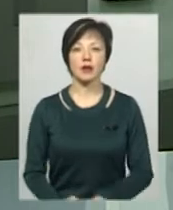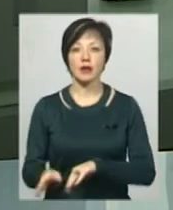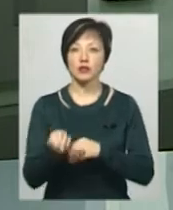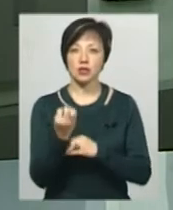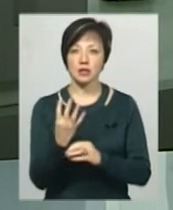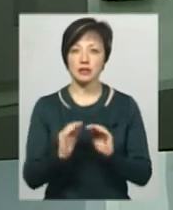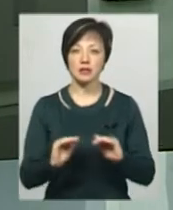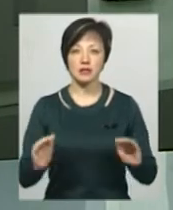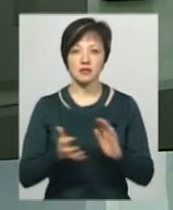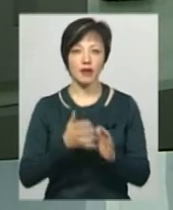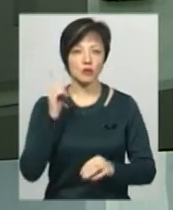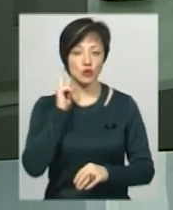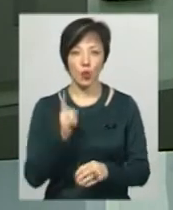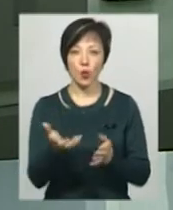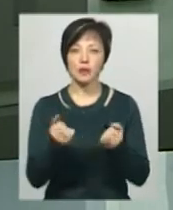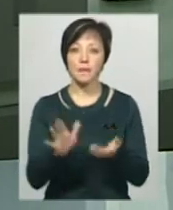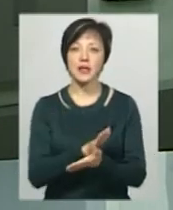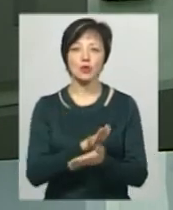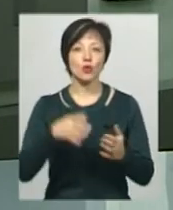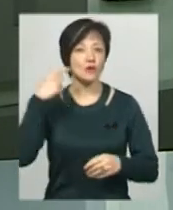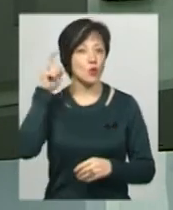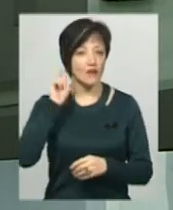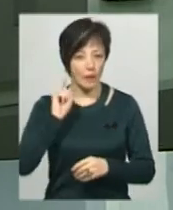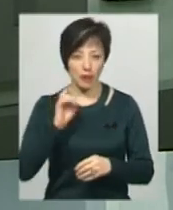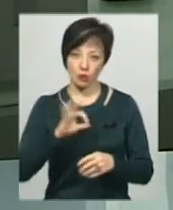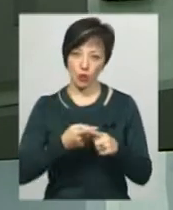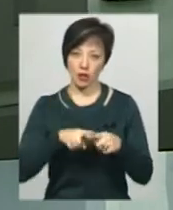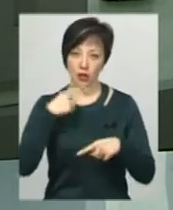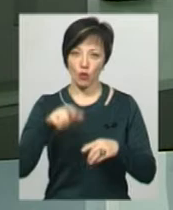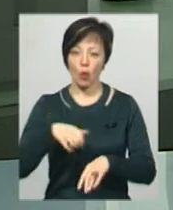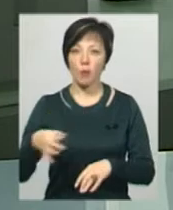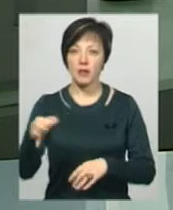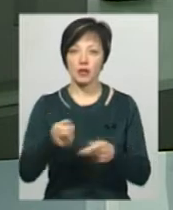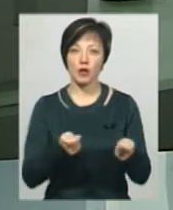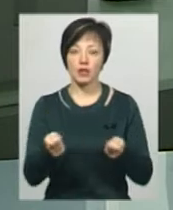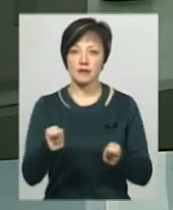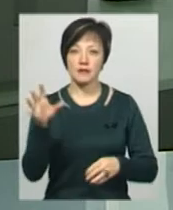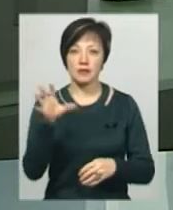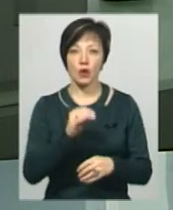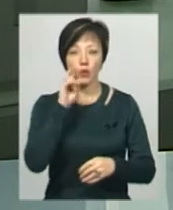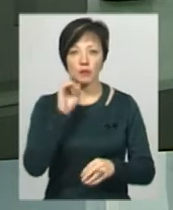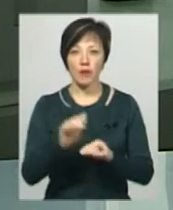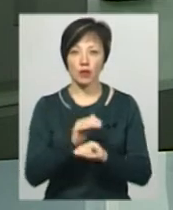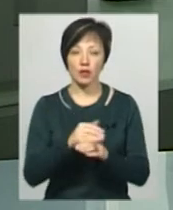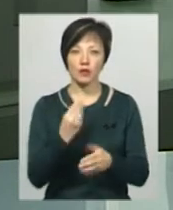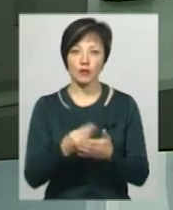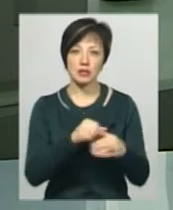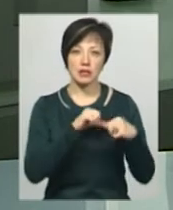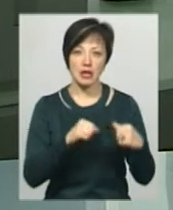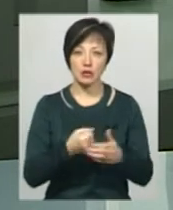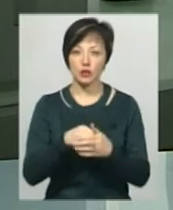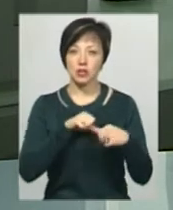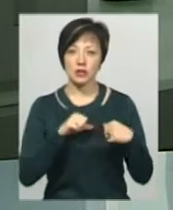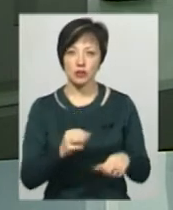14 дітей з вадами слуху отримали безкоштовні слухові апарати. Про це каже обласний координатор Всеукраїнського благодійного фонду «Серце до